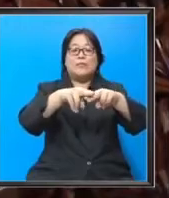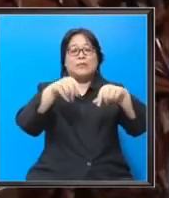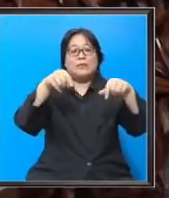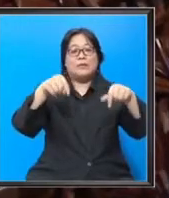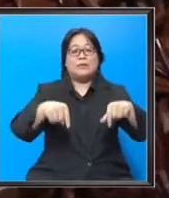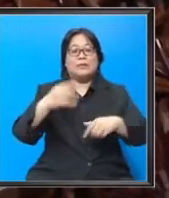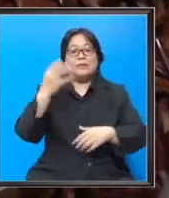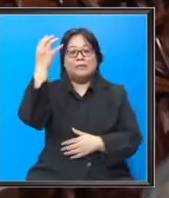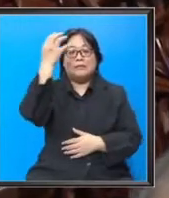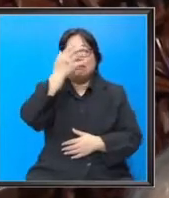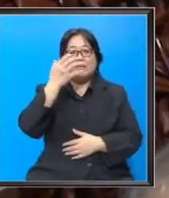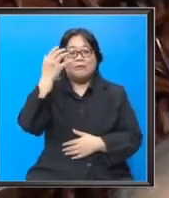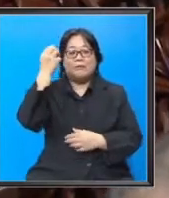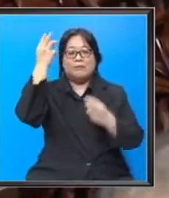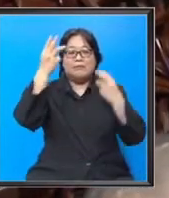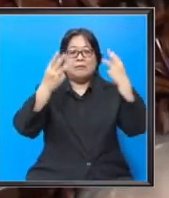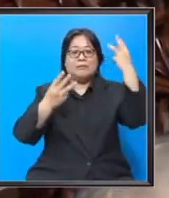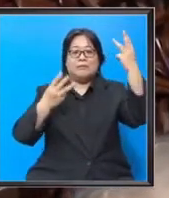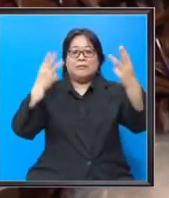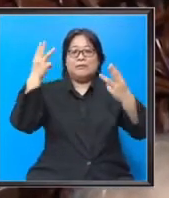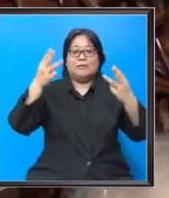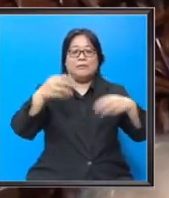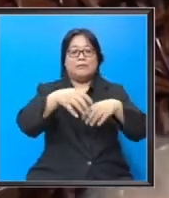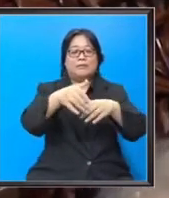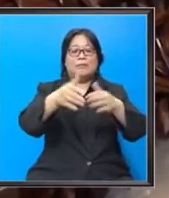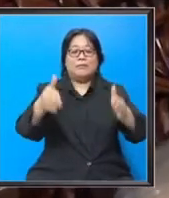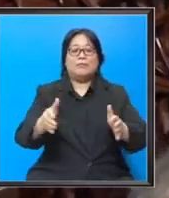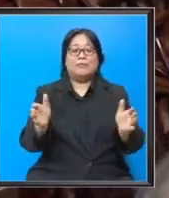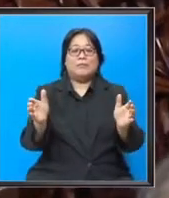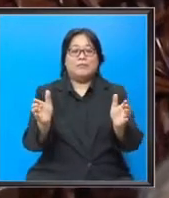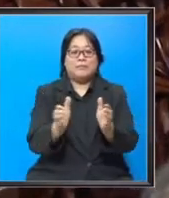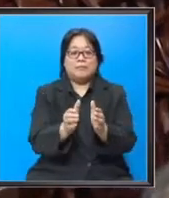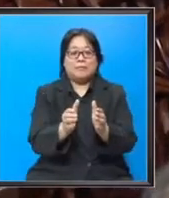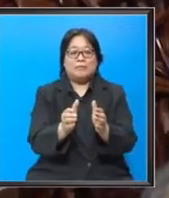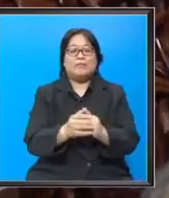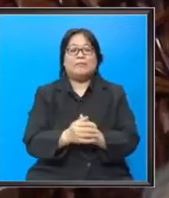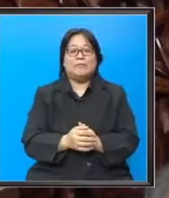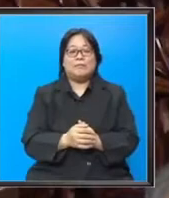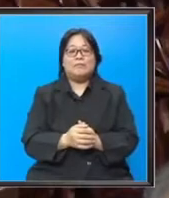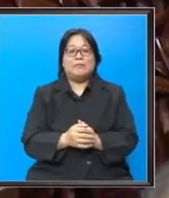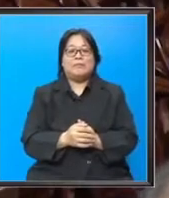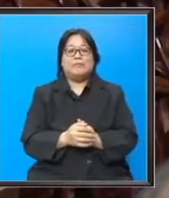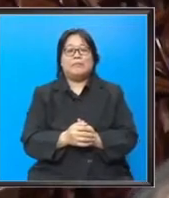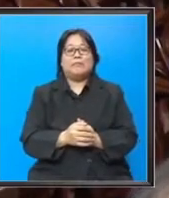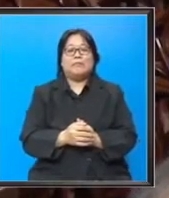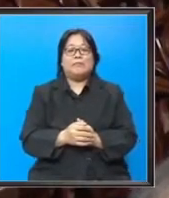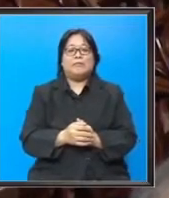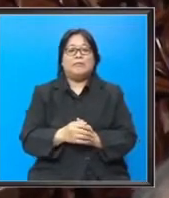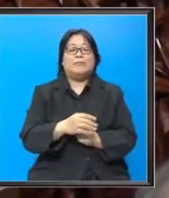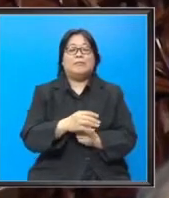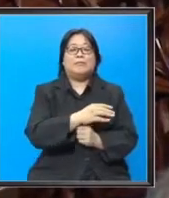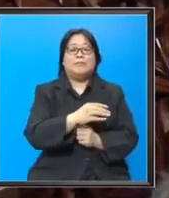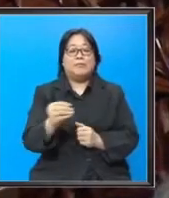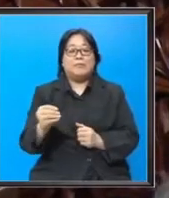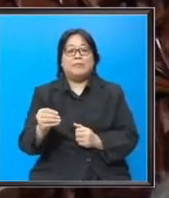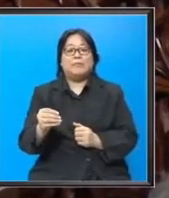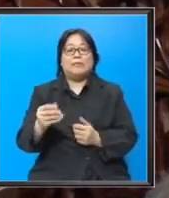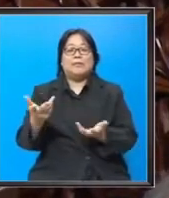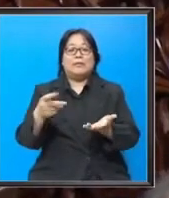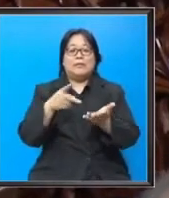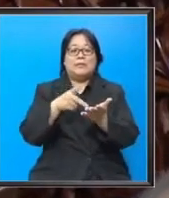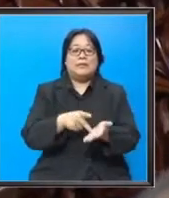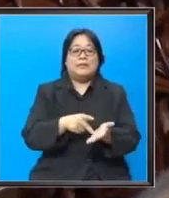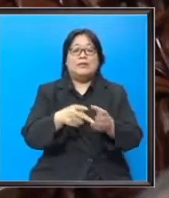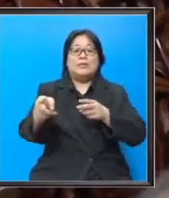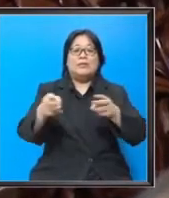merugikan peternak kecil tetap kepercayaan-kepercayaan sana usaha